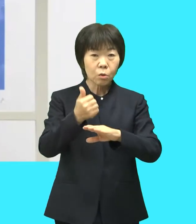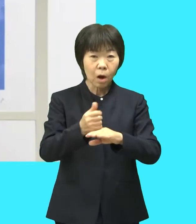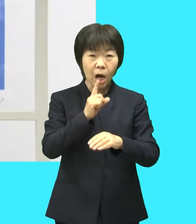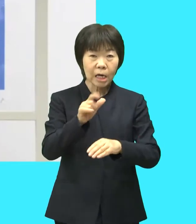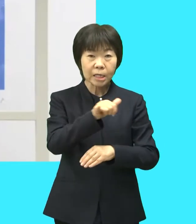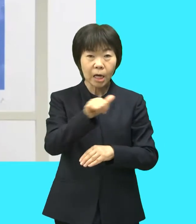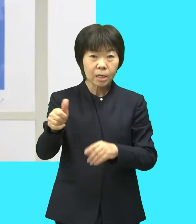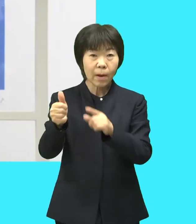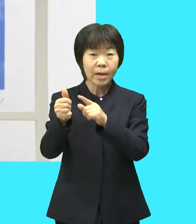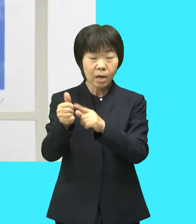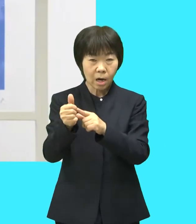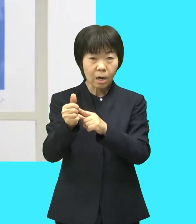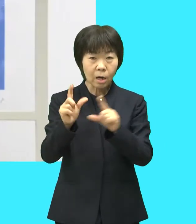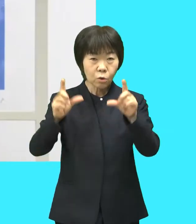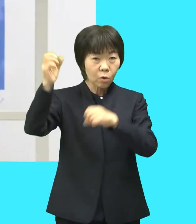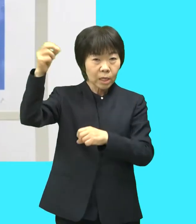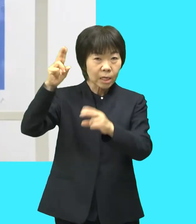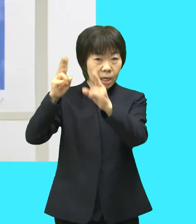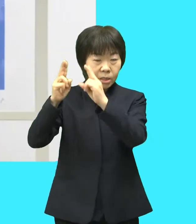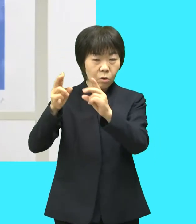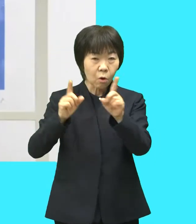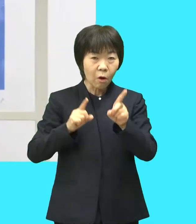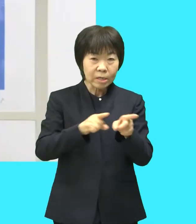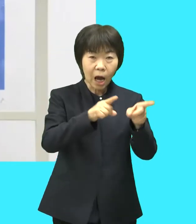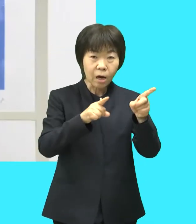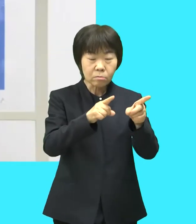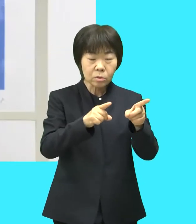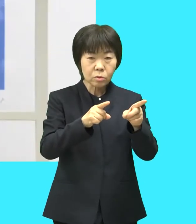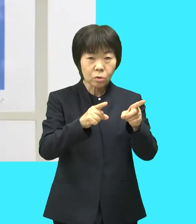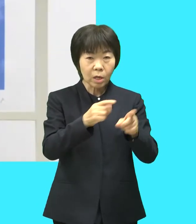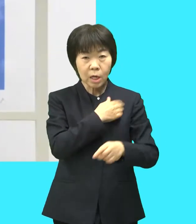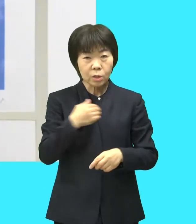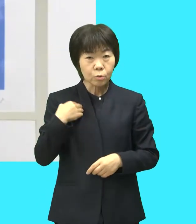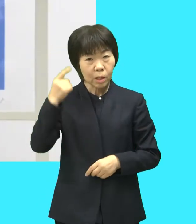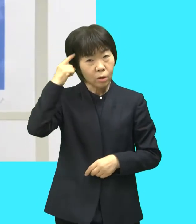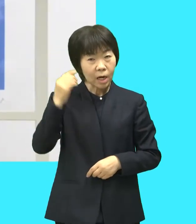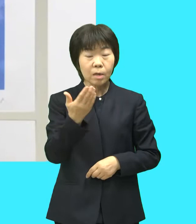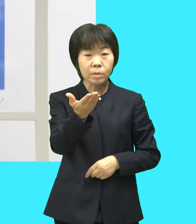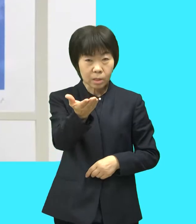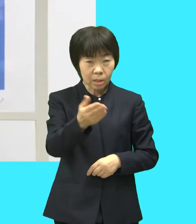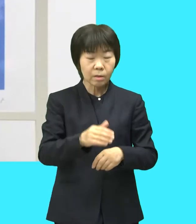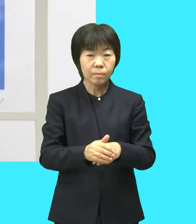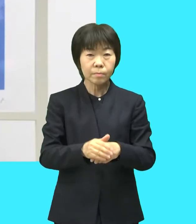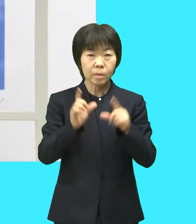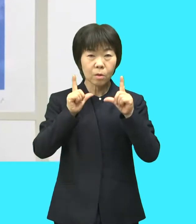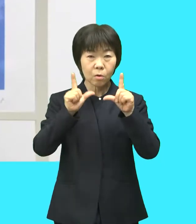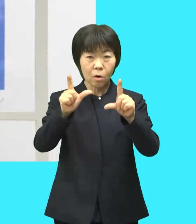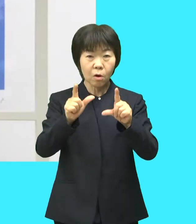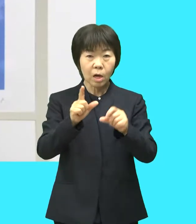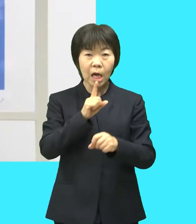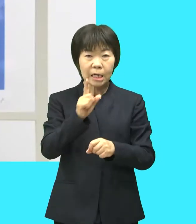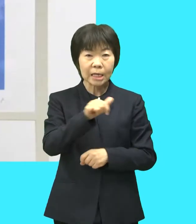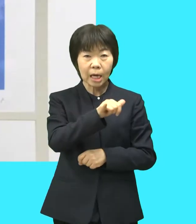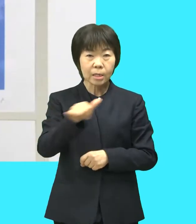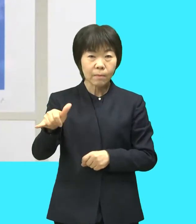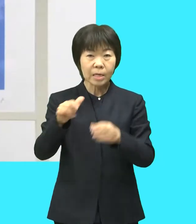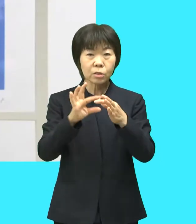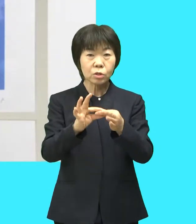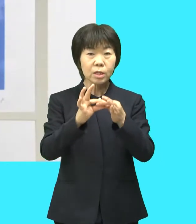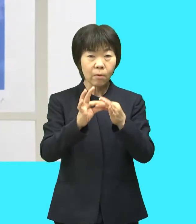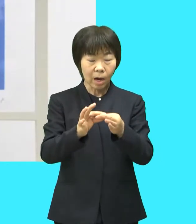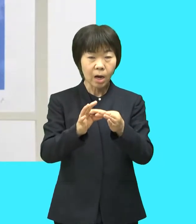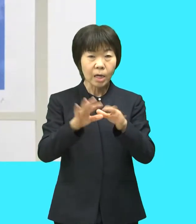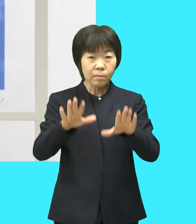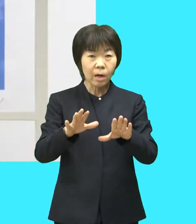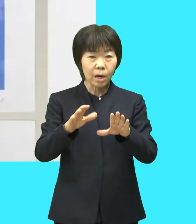り部が東京電力や国を批判することは大丈夫 OK だとお考えですか。 語り部については今伝承